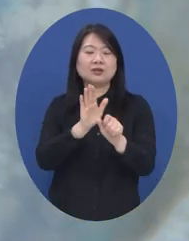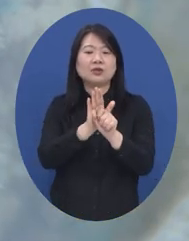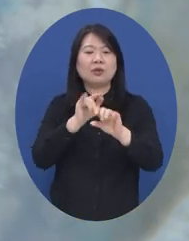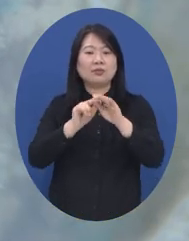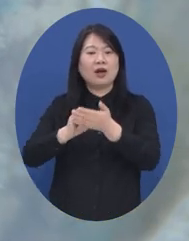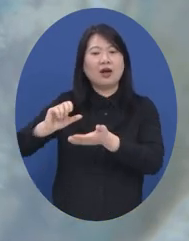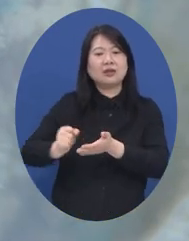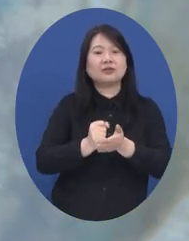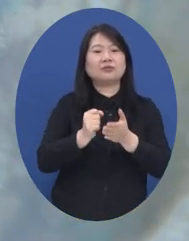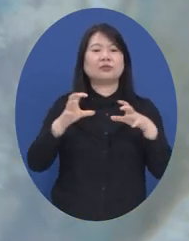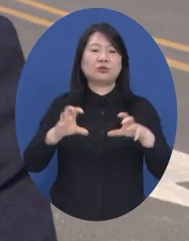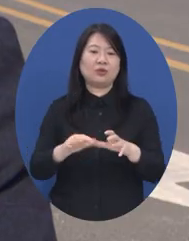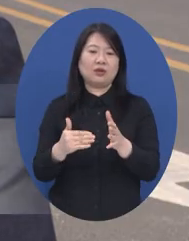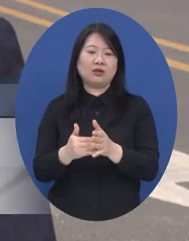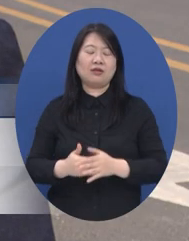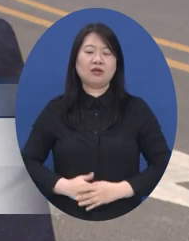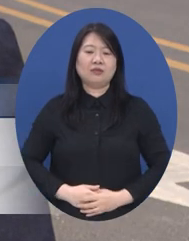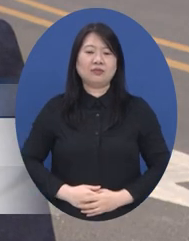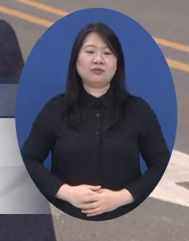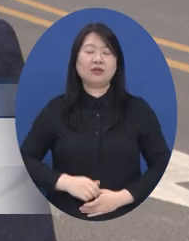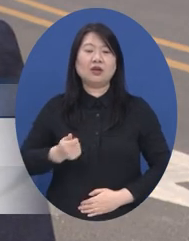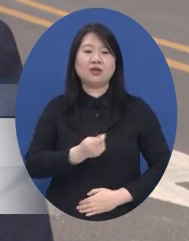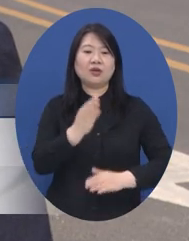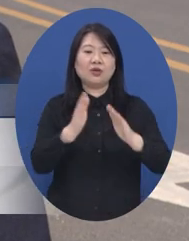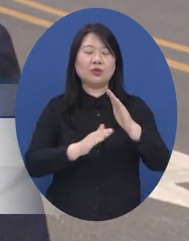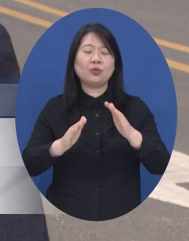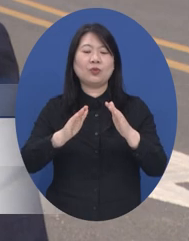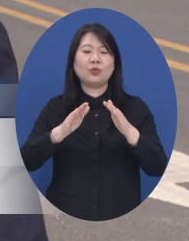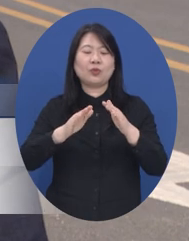마음을 모았습니다. 여러 농가가